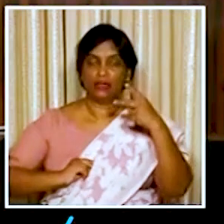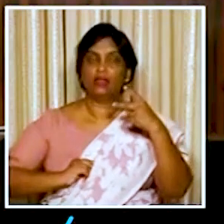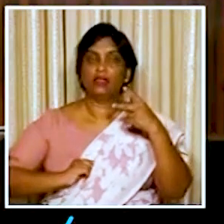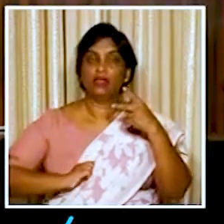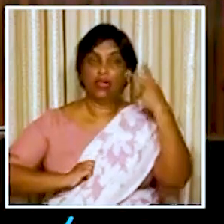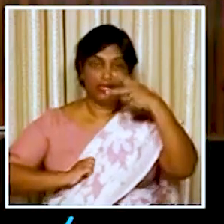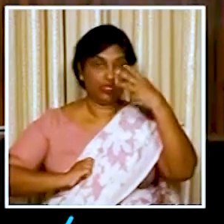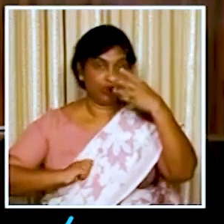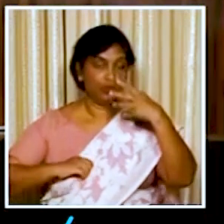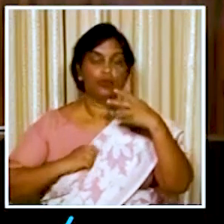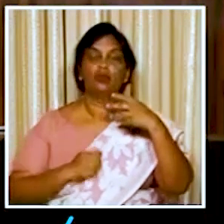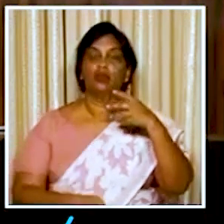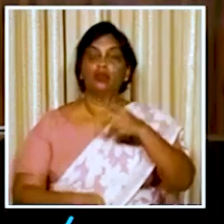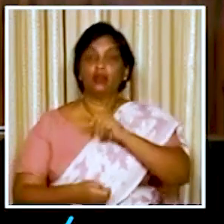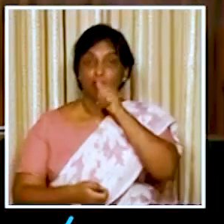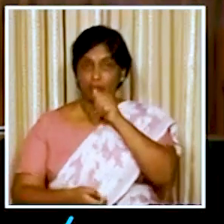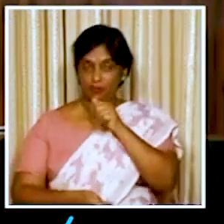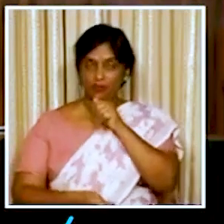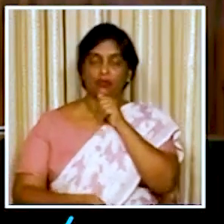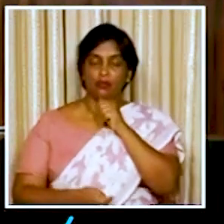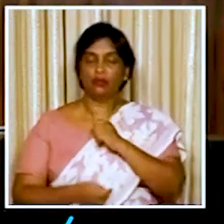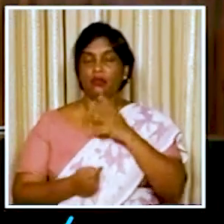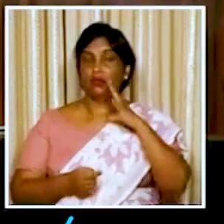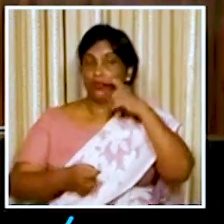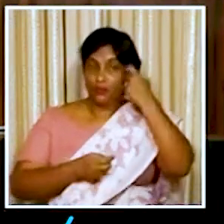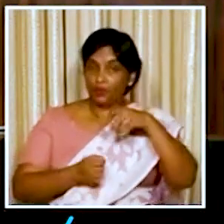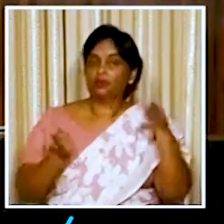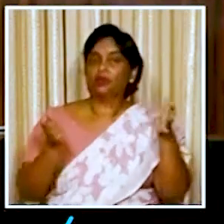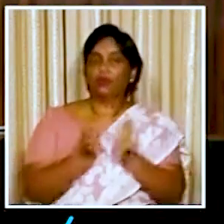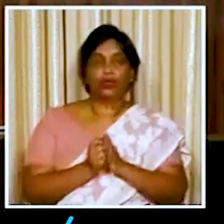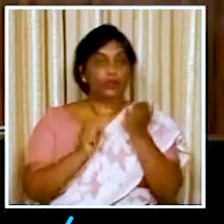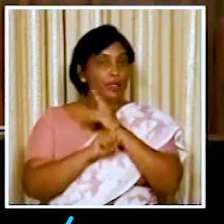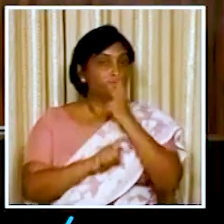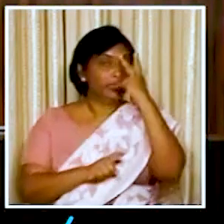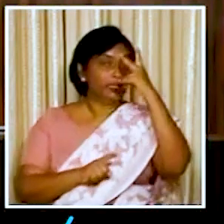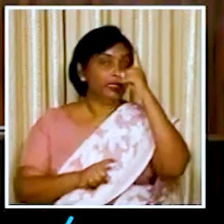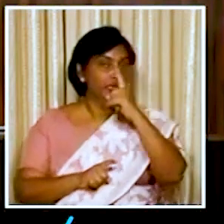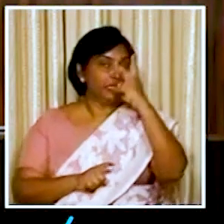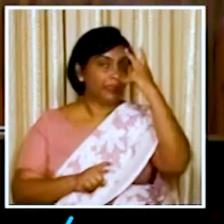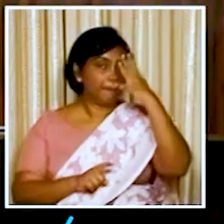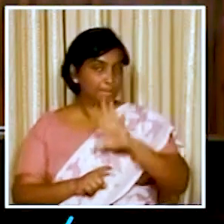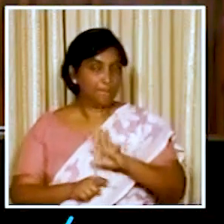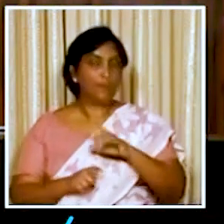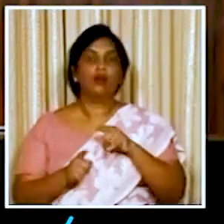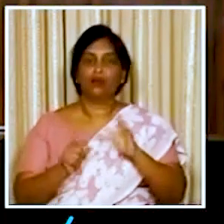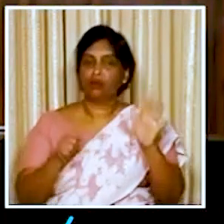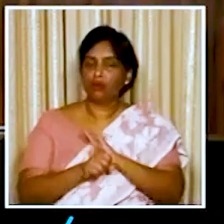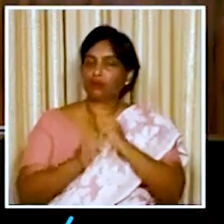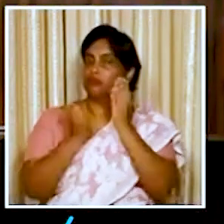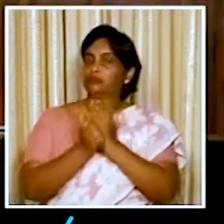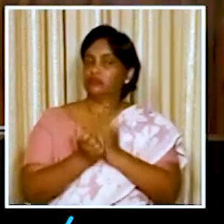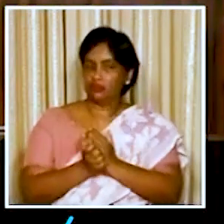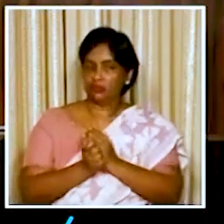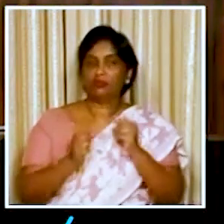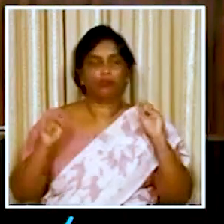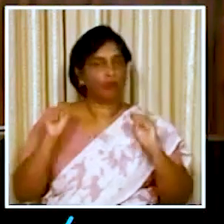2/2/2/3 හි අඩංගු රහසිගත සාක්ෂිද ඇතුළත් ඉහත 2/1 සිට 2/5 දක්වා වූ සම්පූර්ණ වෙළුම් ඇතුළත්